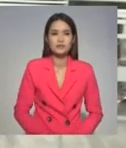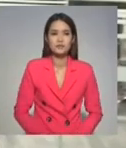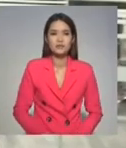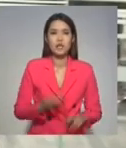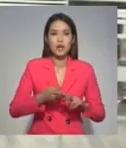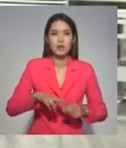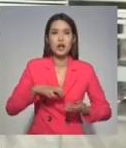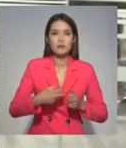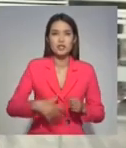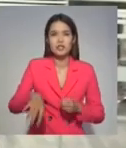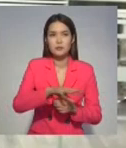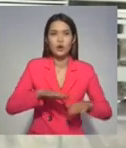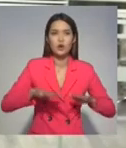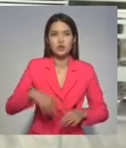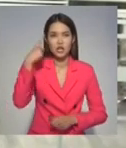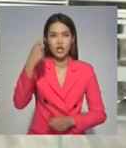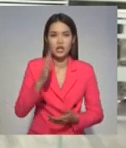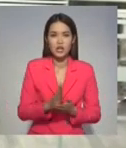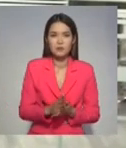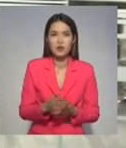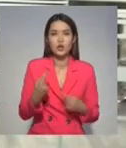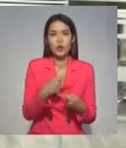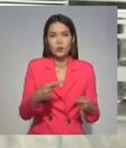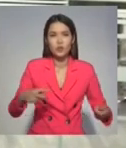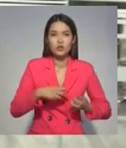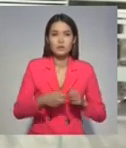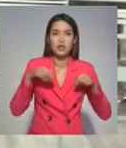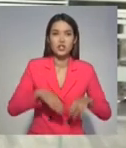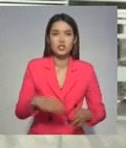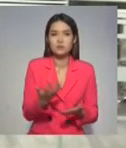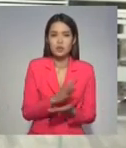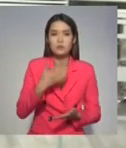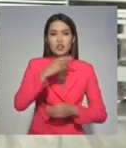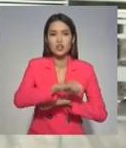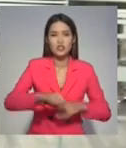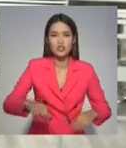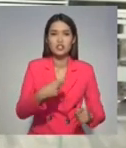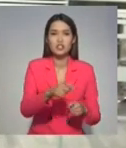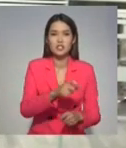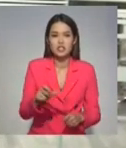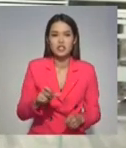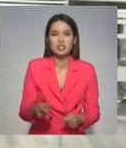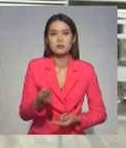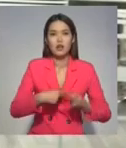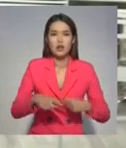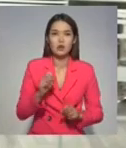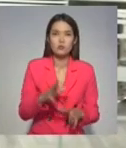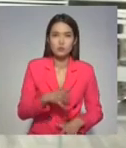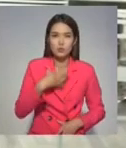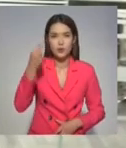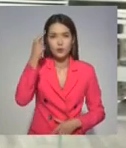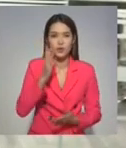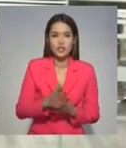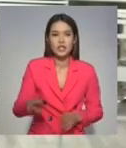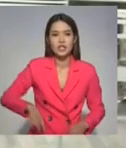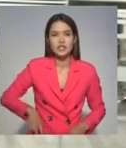мәселеден барлық органдар хабардар. Өте өзекті мәселе. Тезірек шешімін таппаған жағдайда шетелдіктер елді тастап кері кетіп қалады ма деген уайым бар. Инвесторлардың